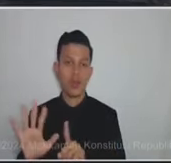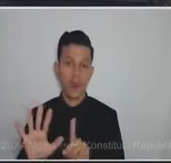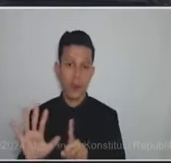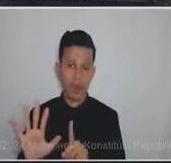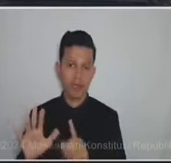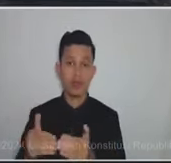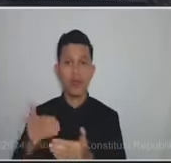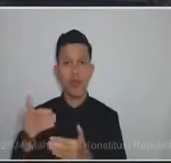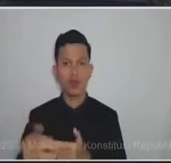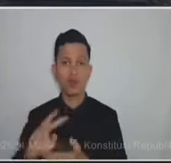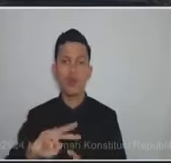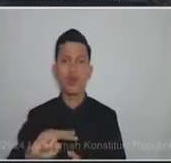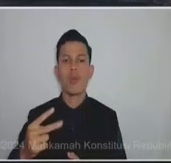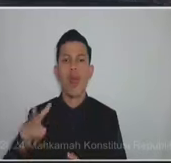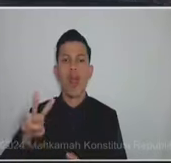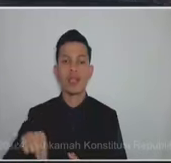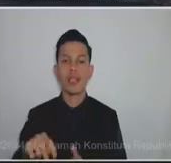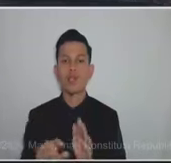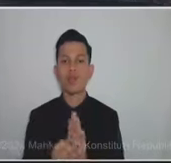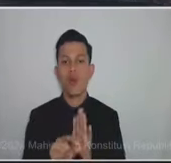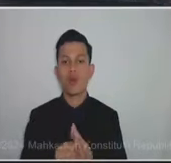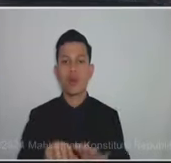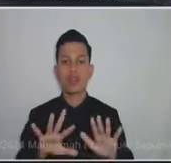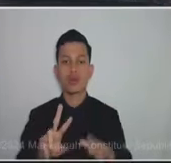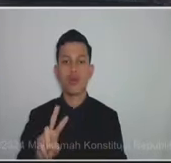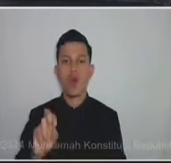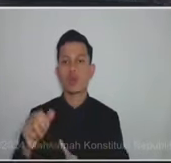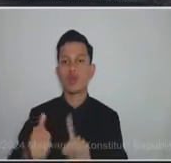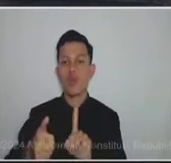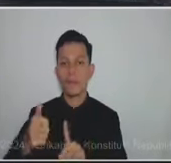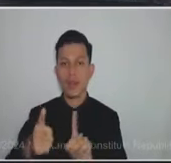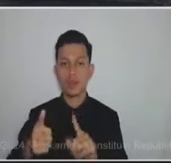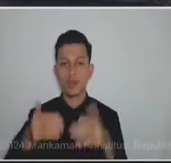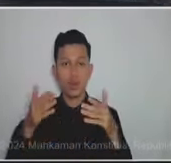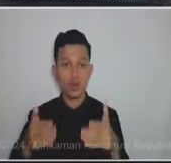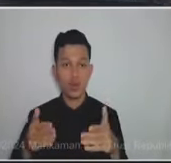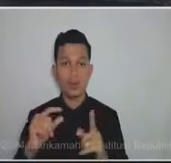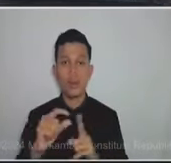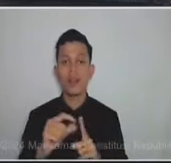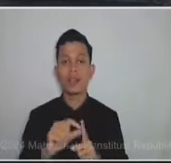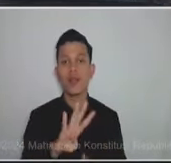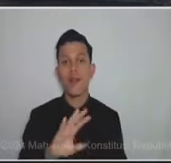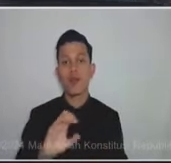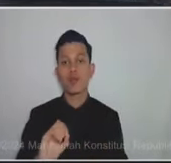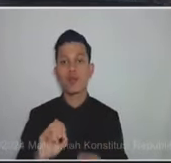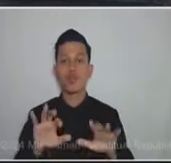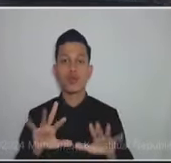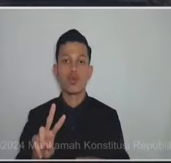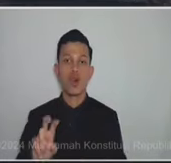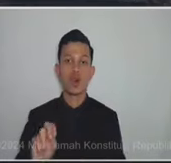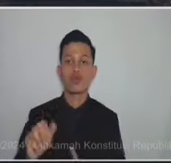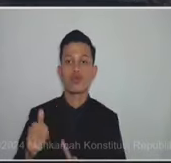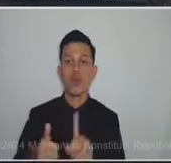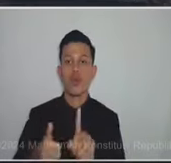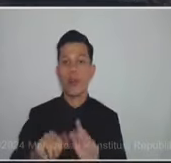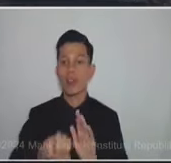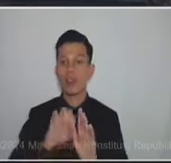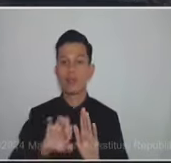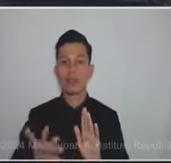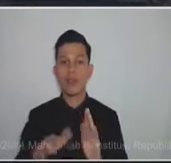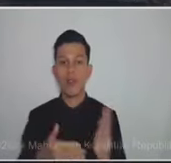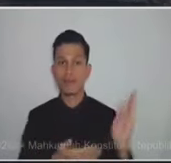dilakukan perubahan lagi dalam undang-undang 10 2016 khususnya terkait dengan pasal 40 undang-undang 10 2016 yang menyatakan selengkapnya sebagai